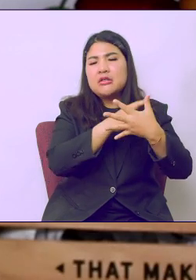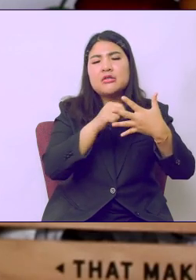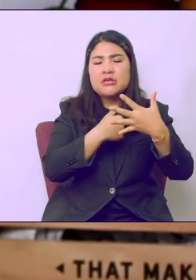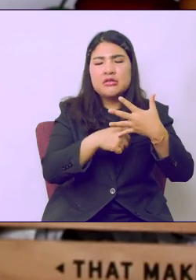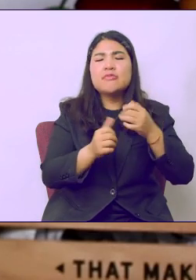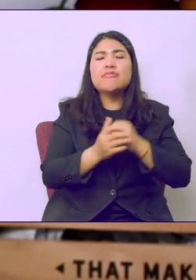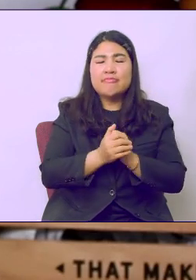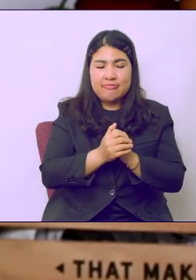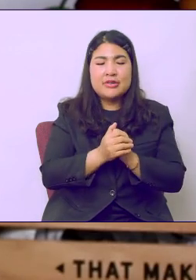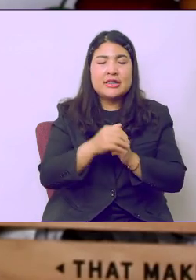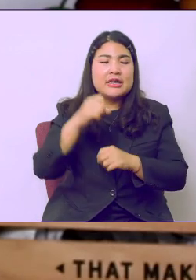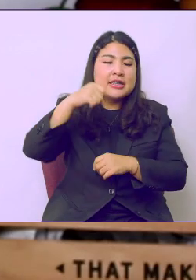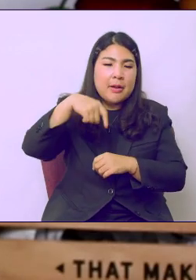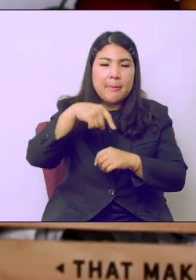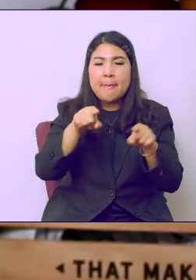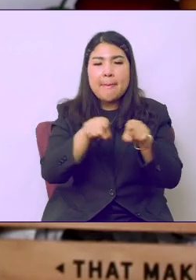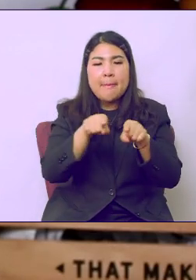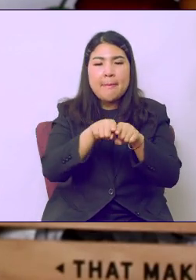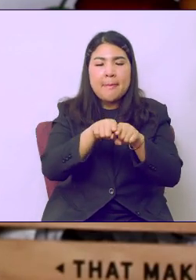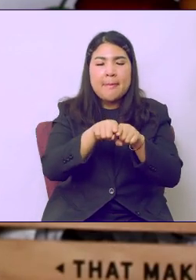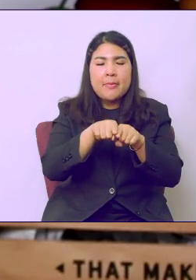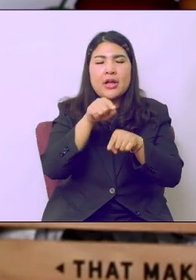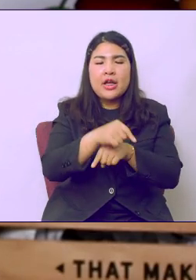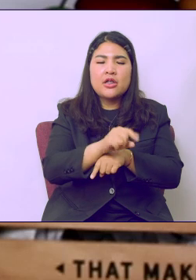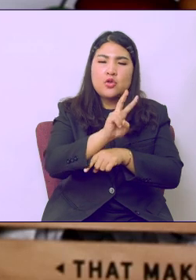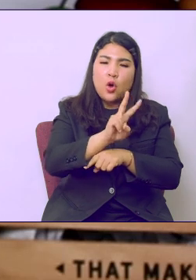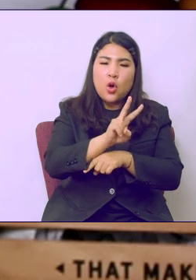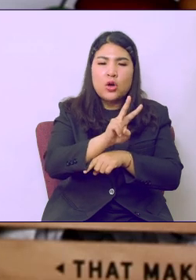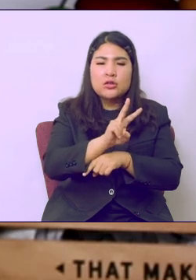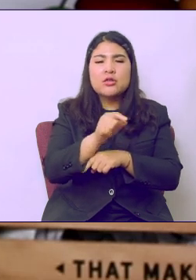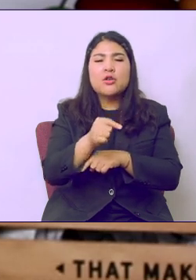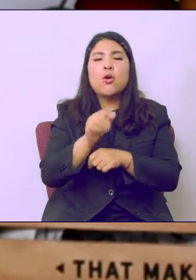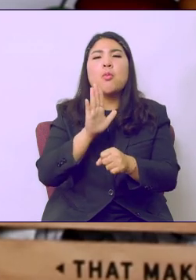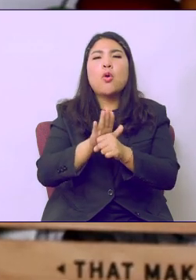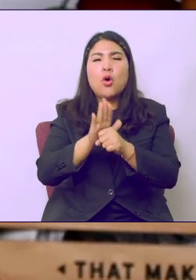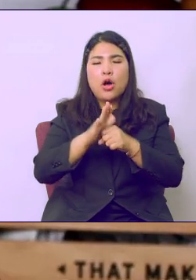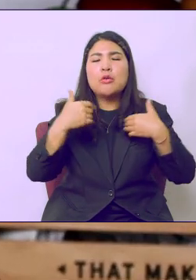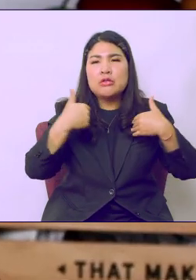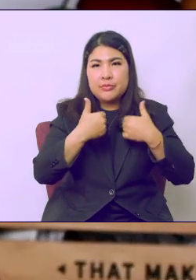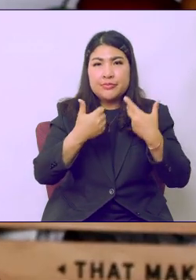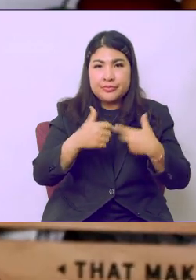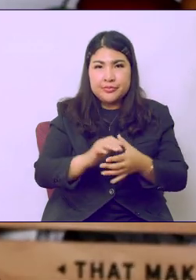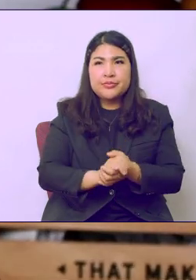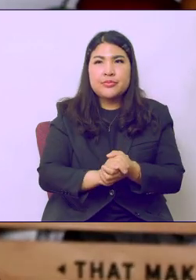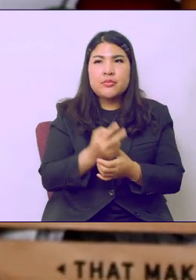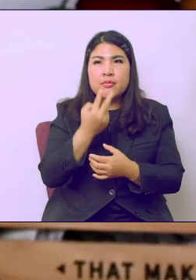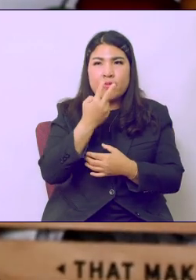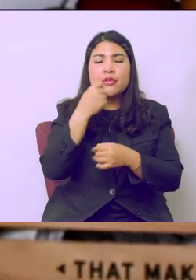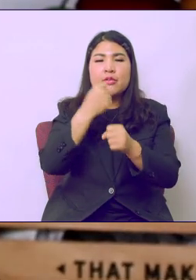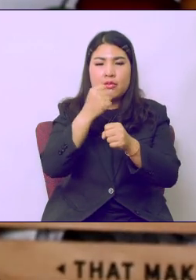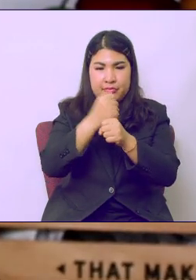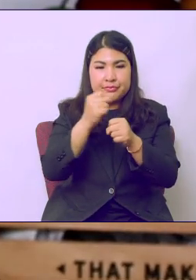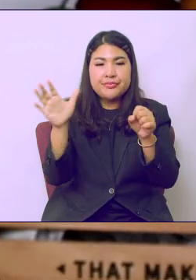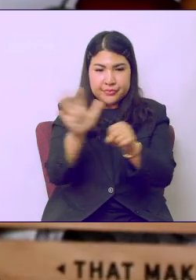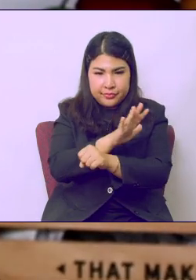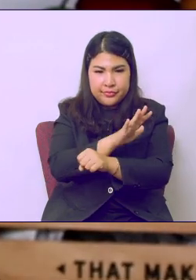พอและนะครับทำซ้ำแค่ 2-3รอบพพอแล้วแค่นี้น้องก็เหนื่อยะนะครับก็อ่าถ้าเนี่ยส่วนใหญ่เราต้องเอาให้ครบอ่ะครับก็